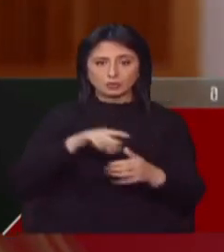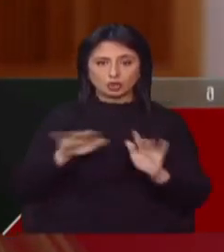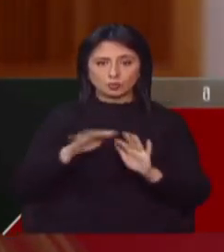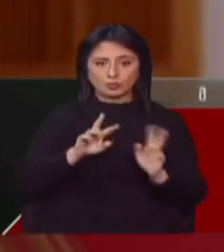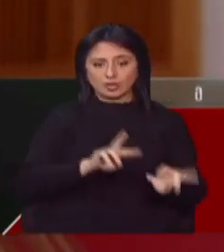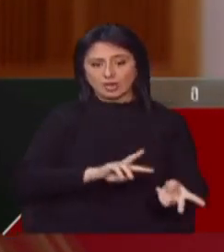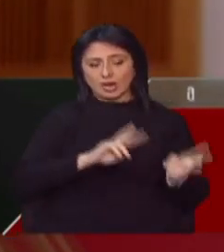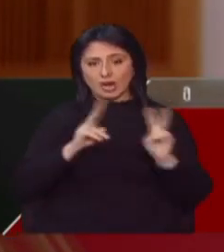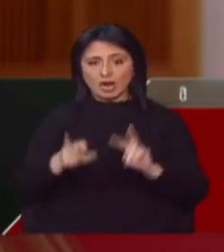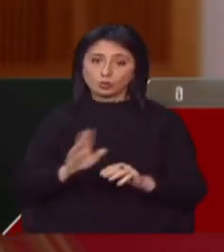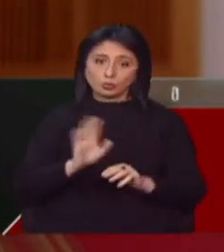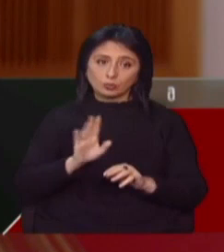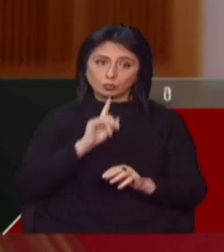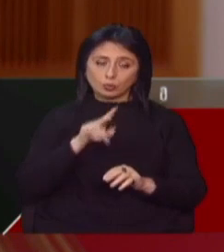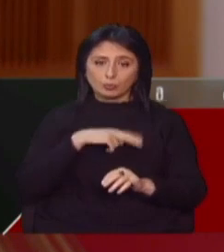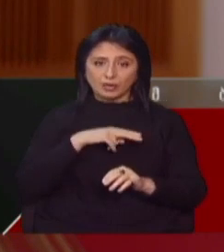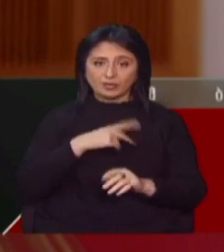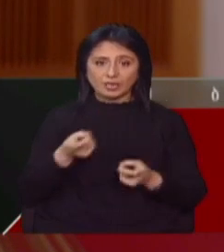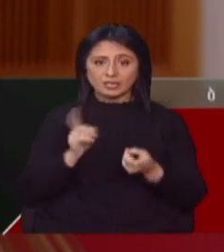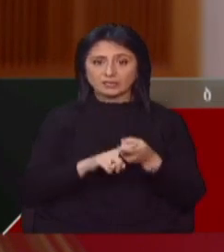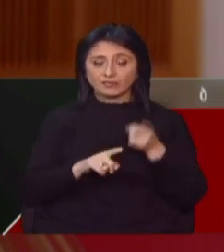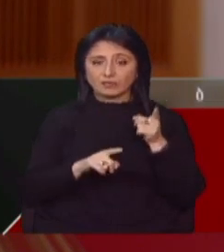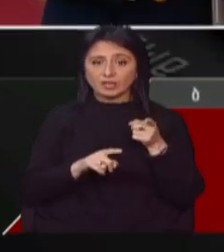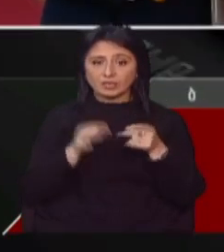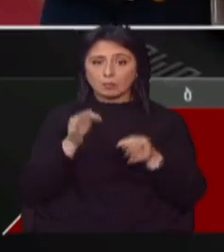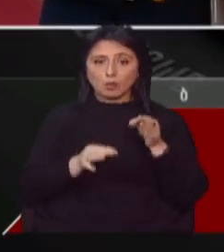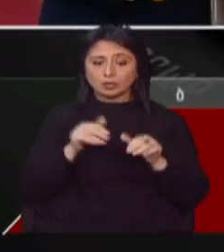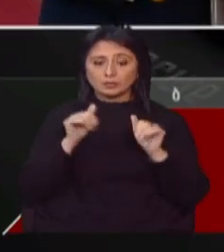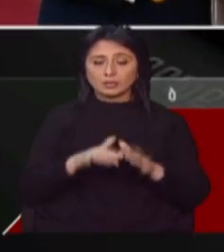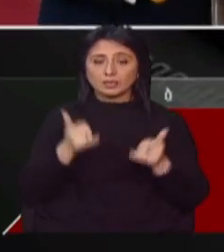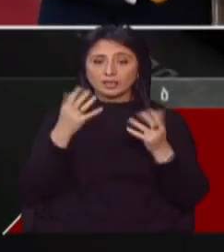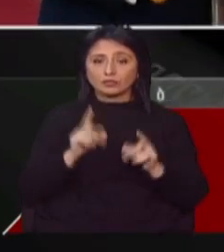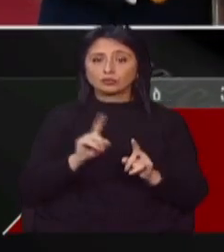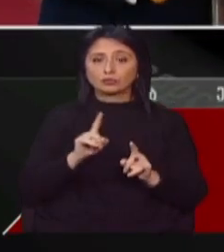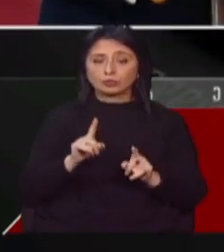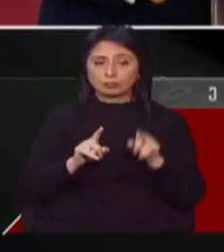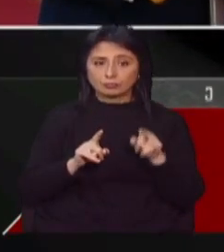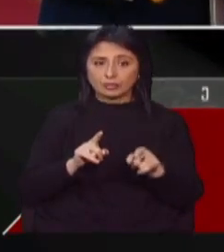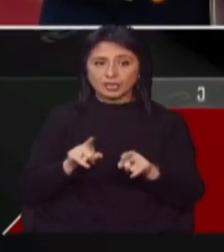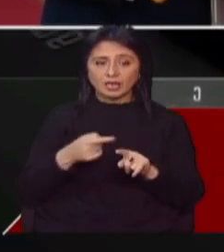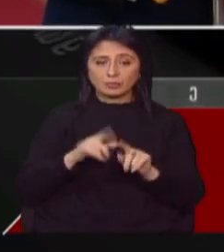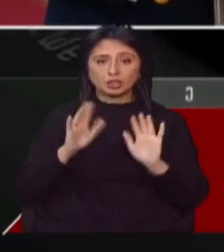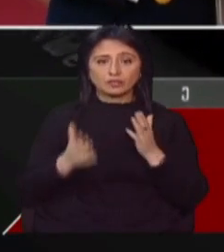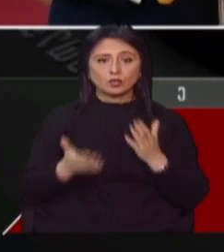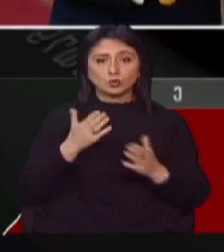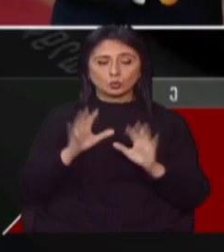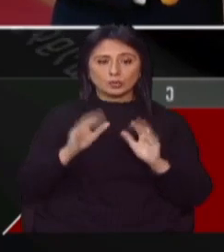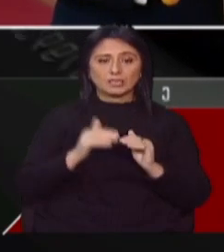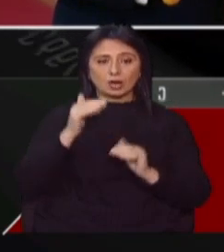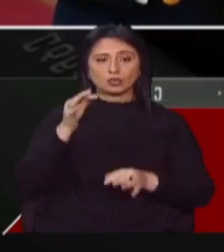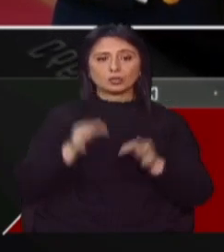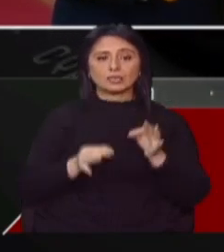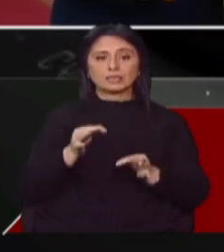პროცედურა გადმოინაცვლებს თუ არა პარლამენტში ეს დამოკიდებული არის მოსამართლეების დღევანდელ გადაწყვეტილებაზე იმ შემთხვევაში თუ კი